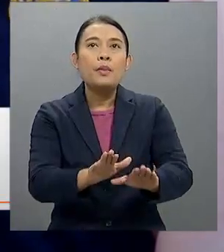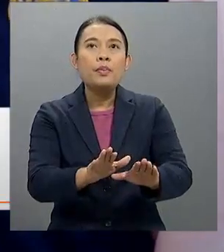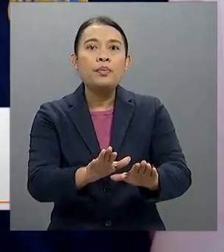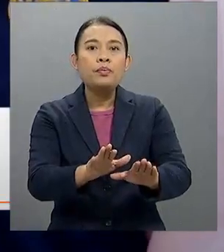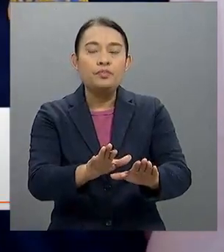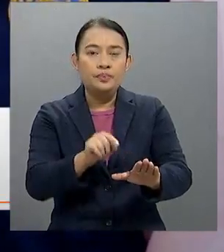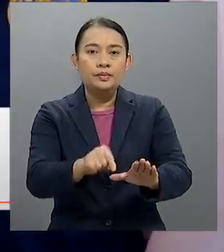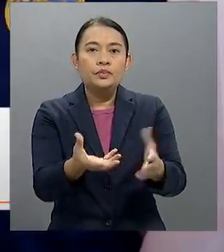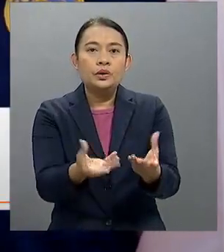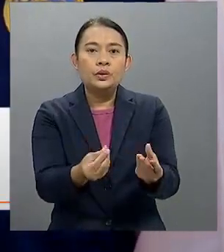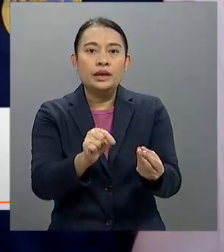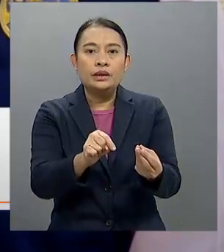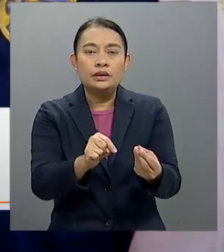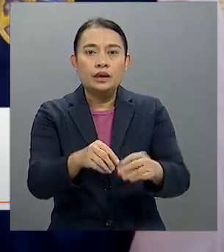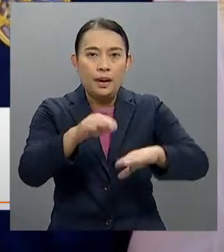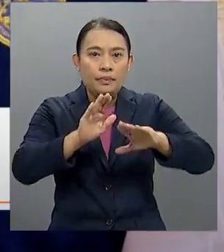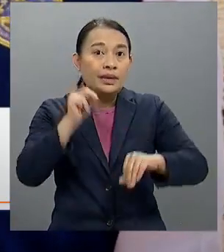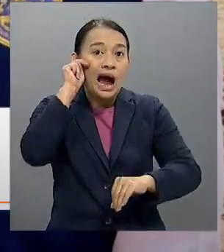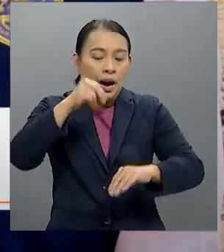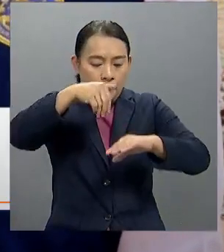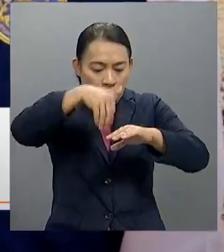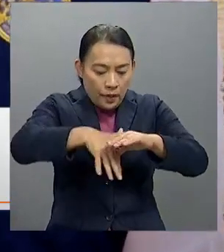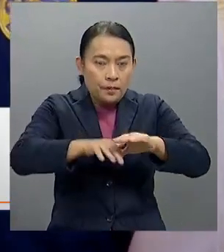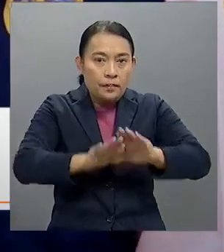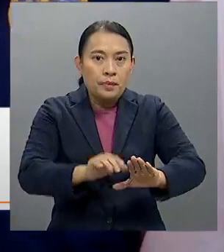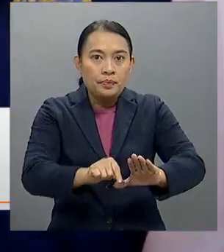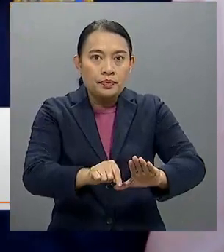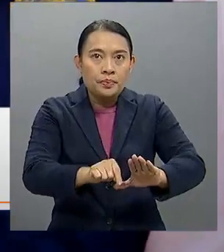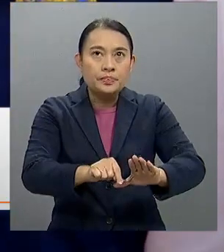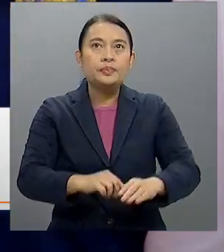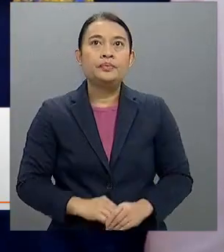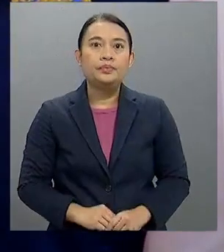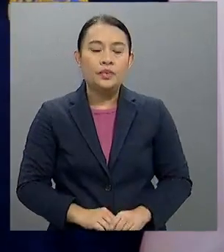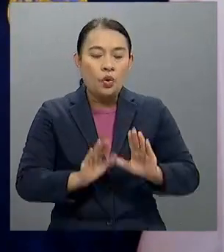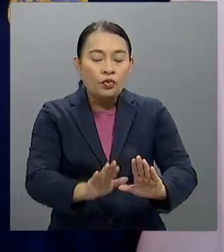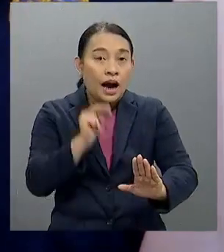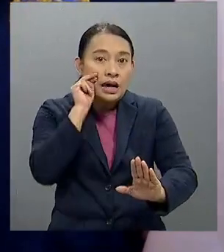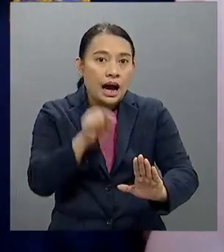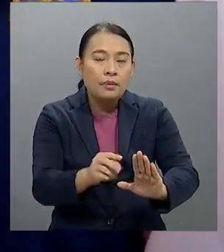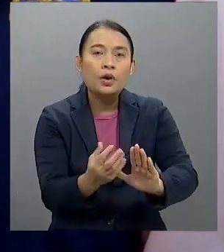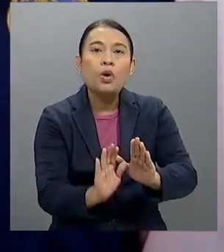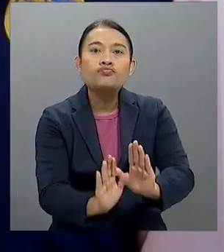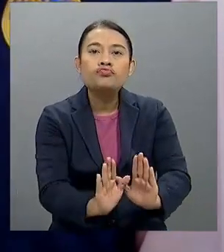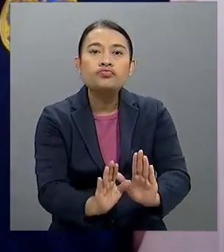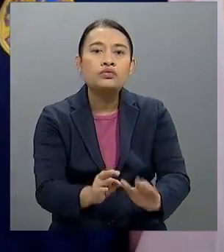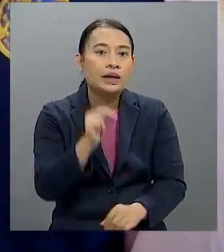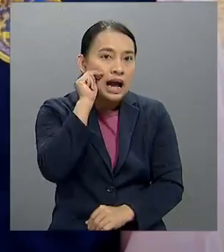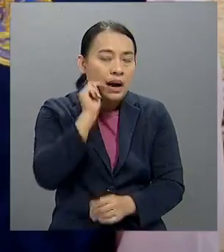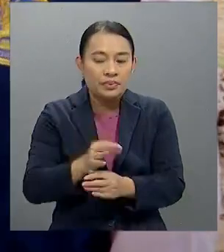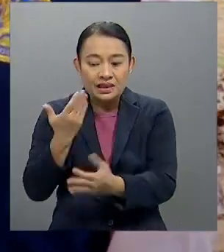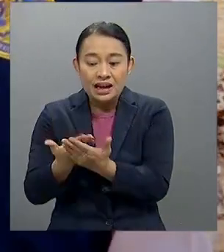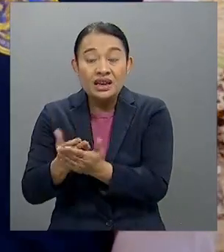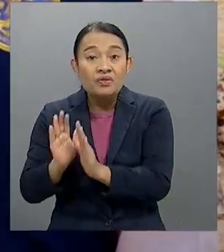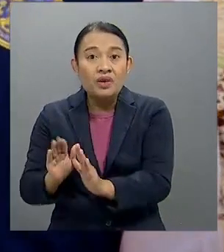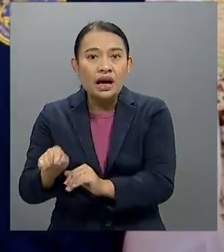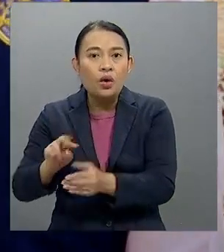ฉะนั้นเราก็จะได้ฝากอะไรก็จะได้อย่างนั้นเราฝากเงินเราก็ได้เงินฝากน้ำเราก็ได้น้ำแถมฝากเงินเรา